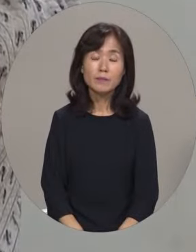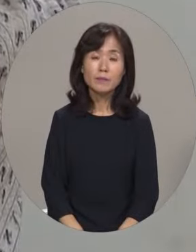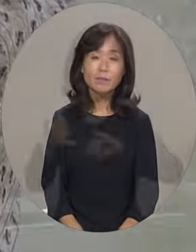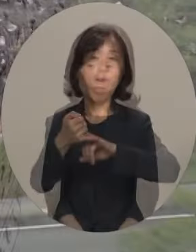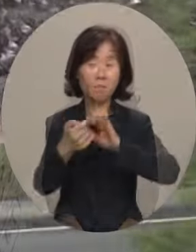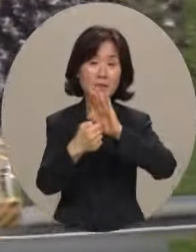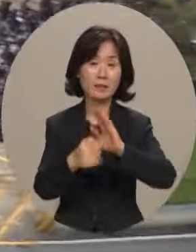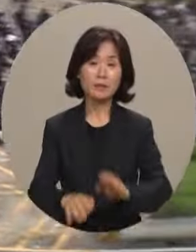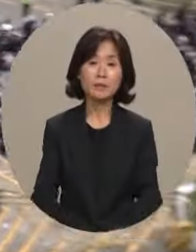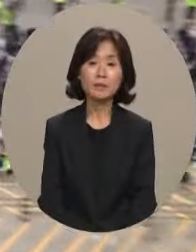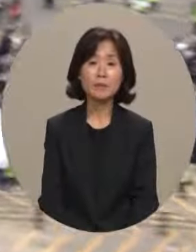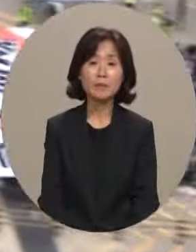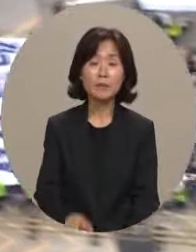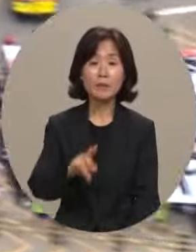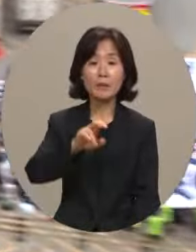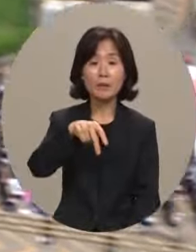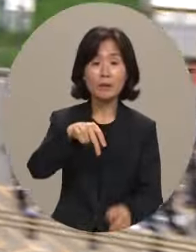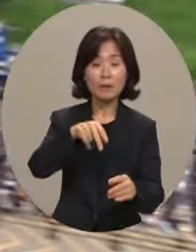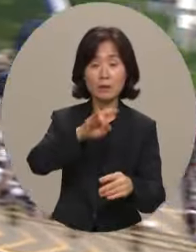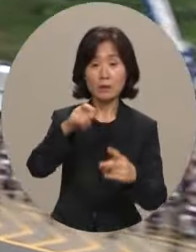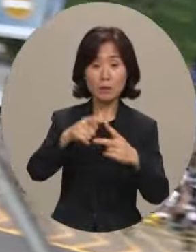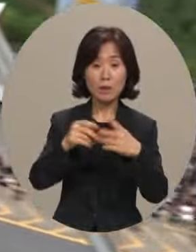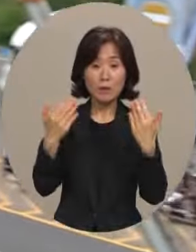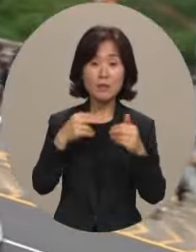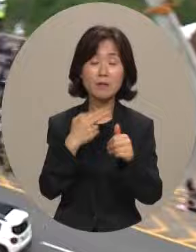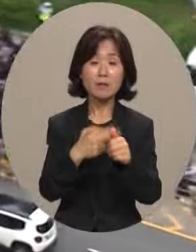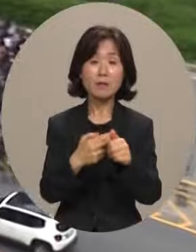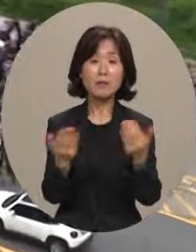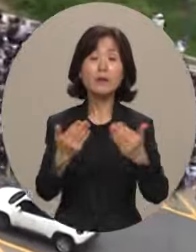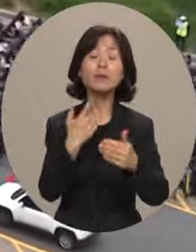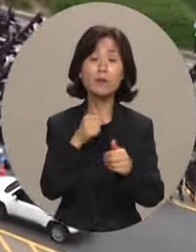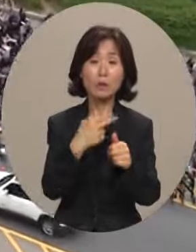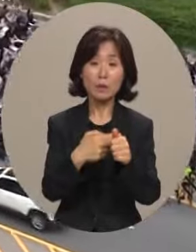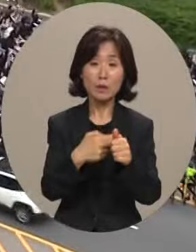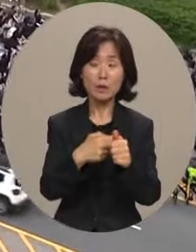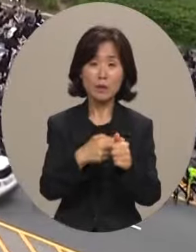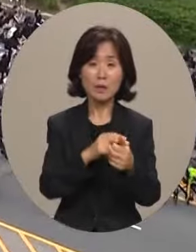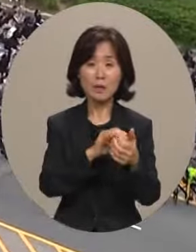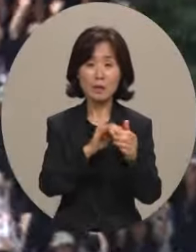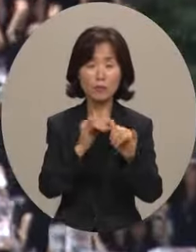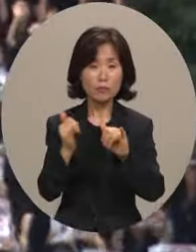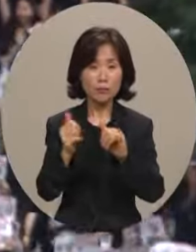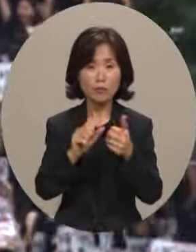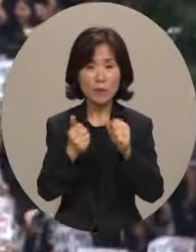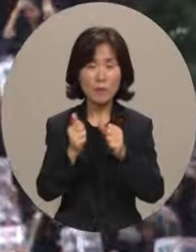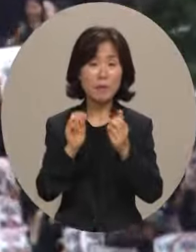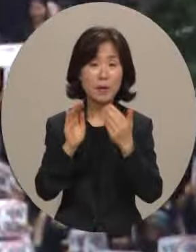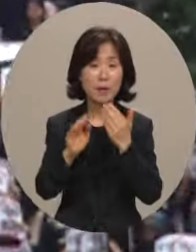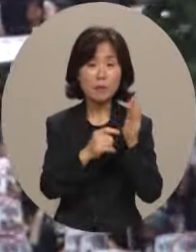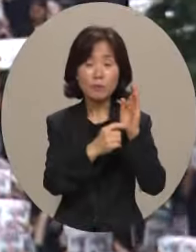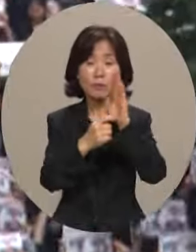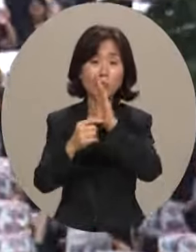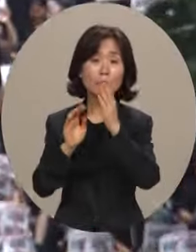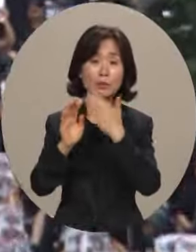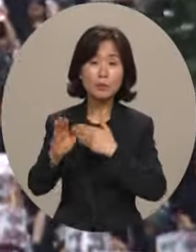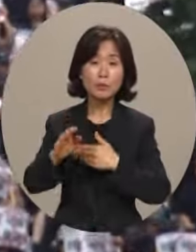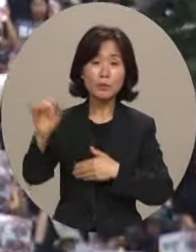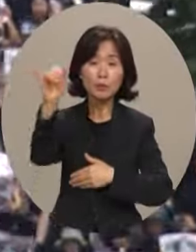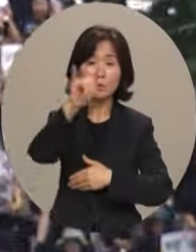배아정입니다. 서희초등학교에서 일하던 새내기 교사가 숨진 사실이 알려진 뒤 전국에서 수십만